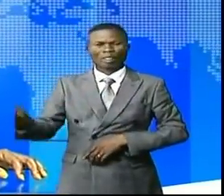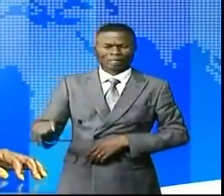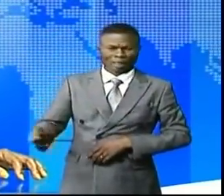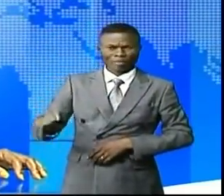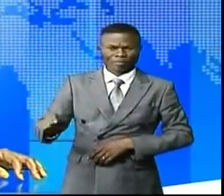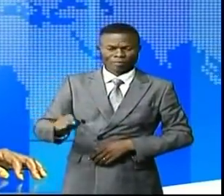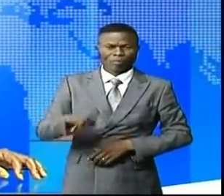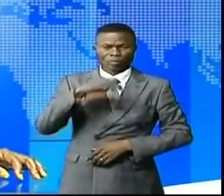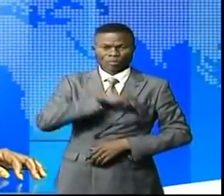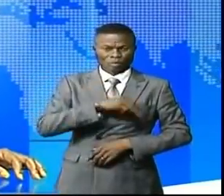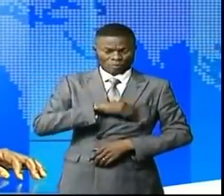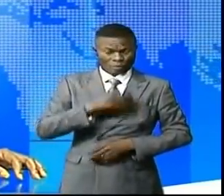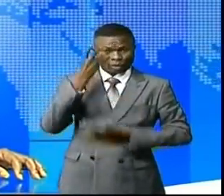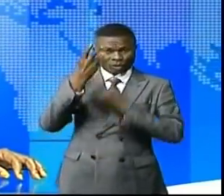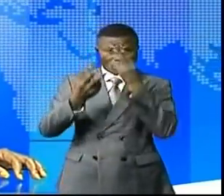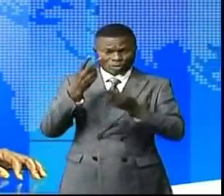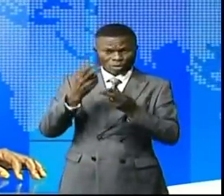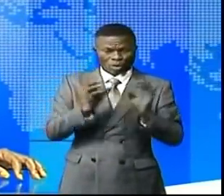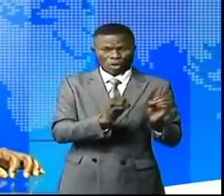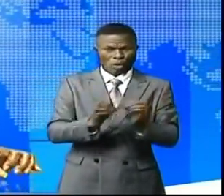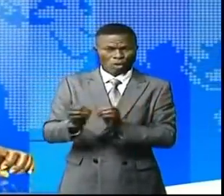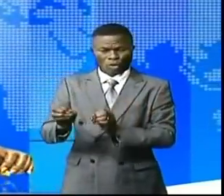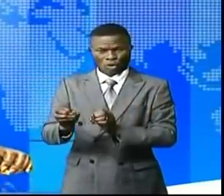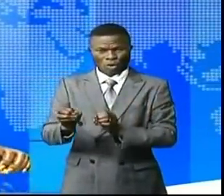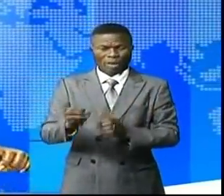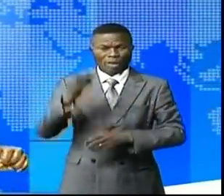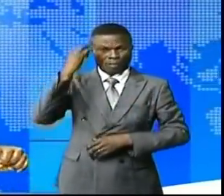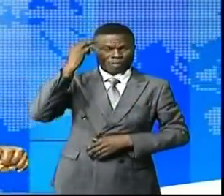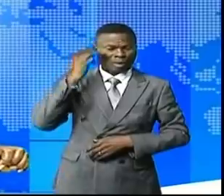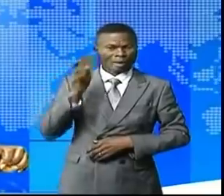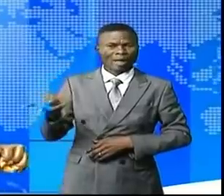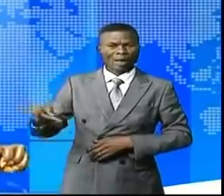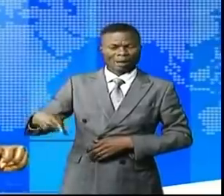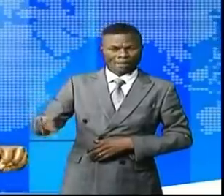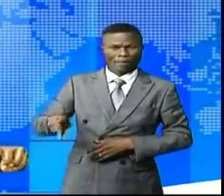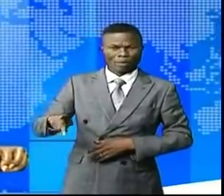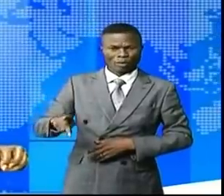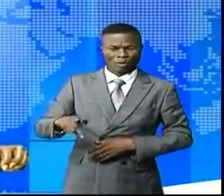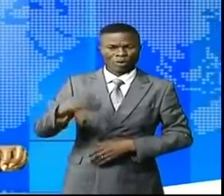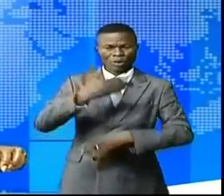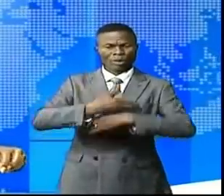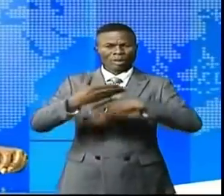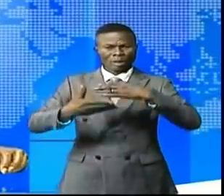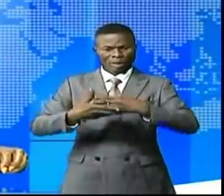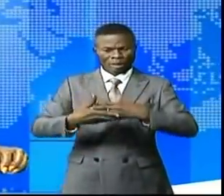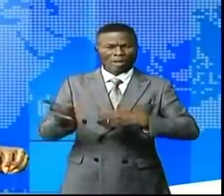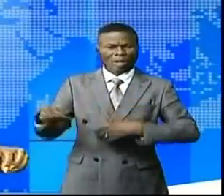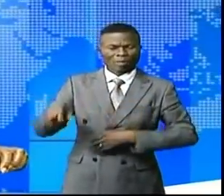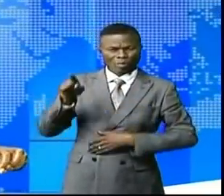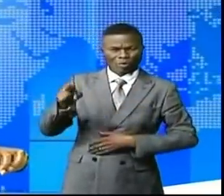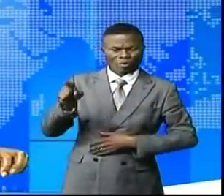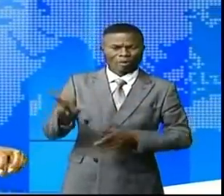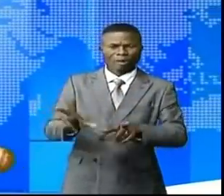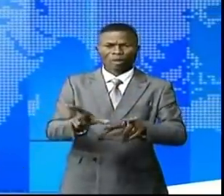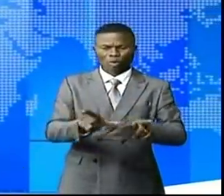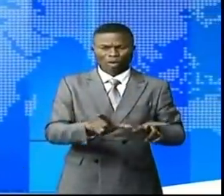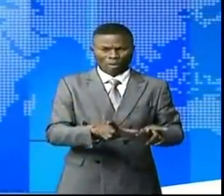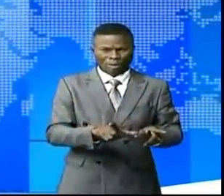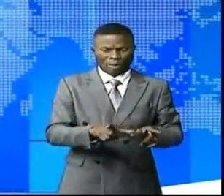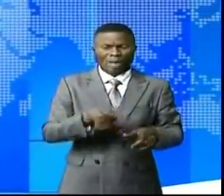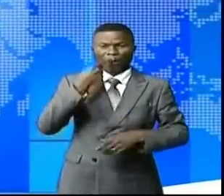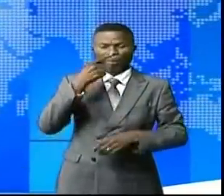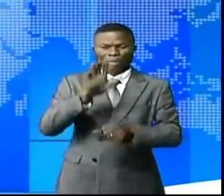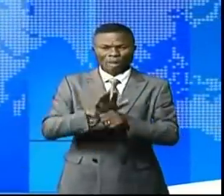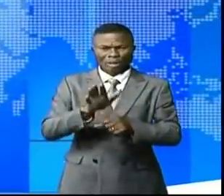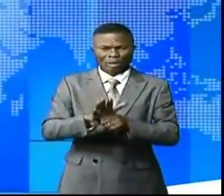Une mission d'inspection a été effectuée par le ministre provincial des infrastructures de cette province qui parle